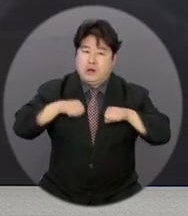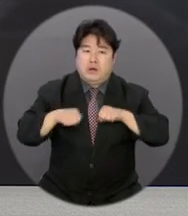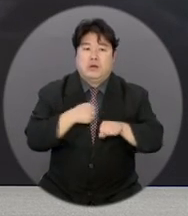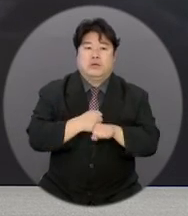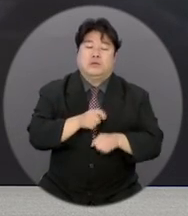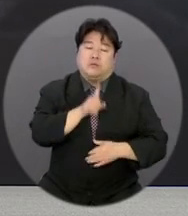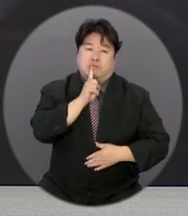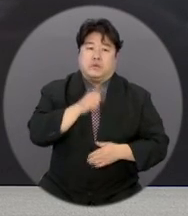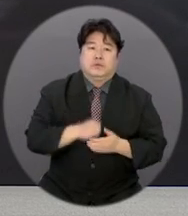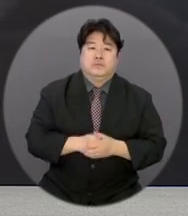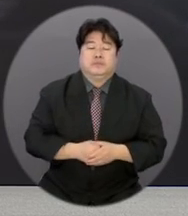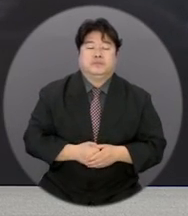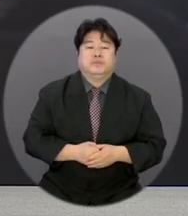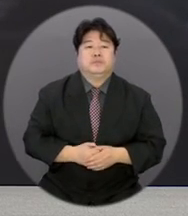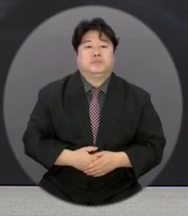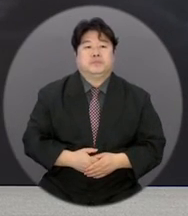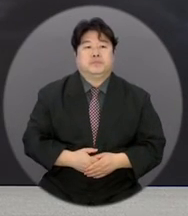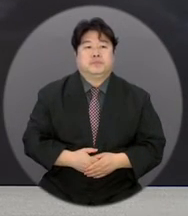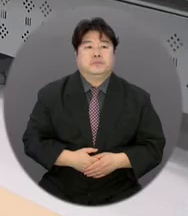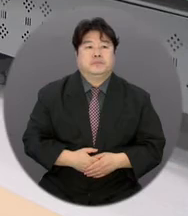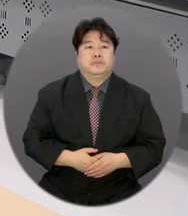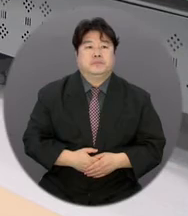이다현 기자가 취재했습니다.